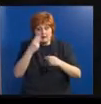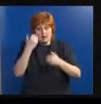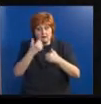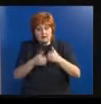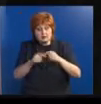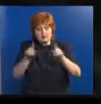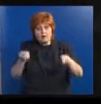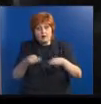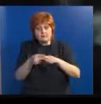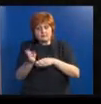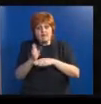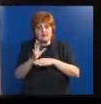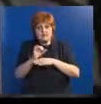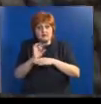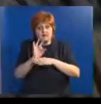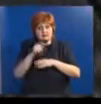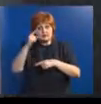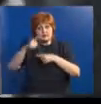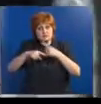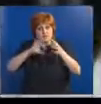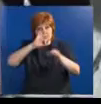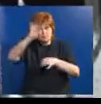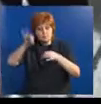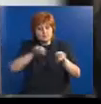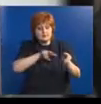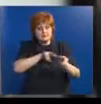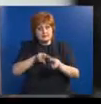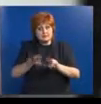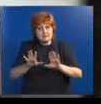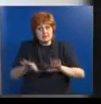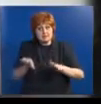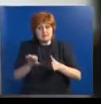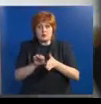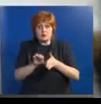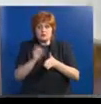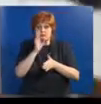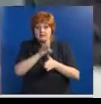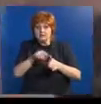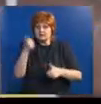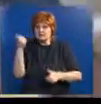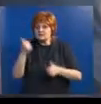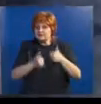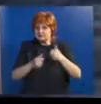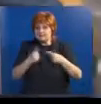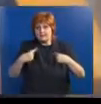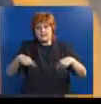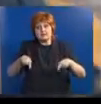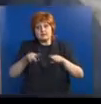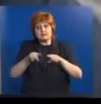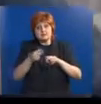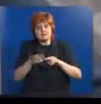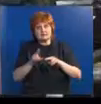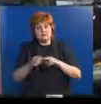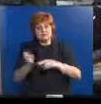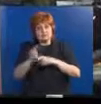дорожная карта и навигационный датчик. Через спутник отслеживается местонахождение участника во время гонки. Организаторы КЭТ этой квадросерии